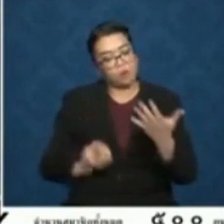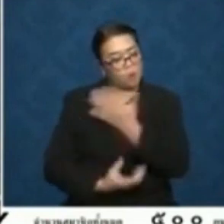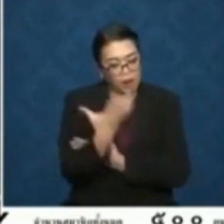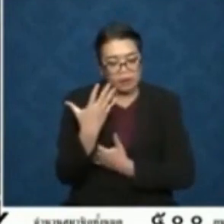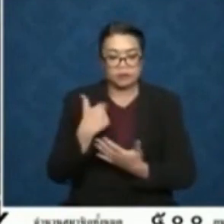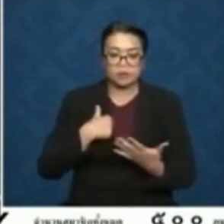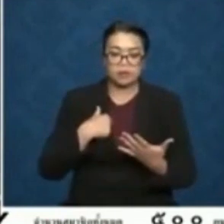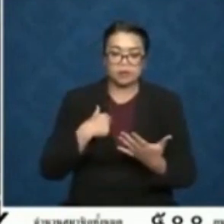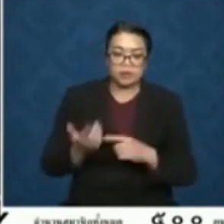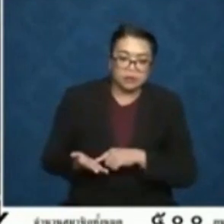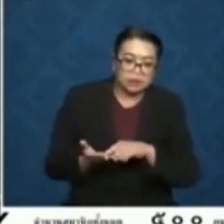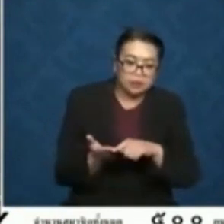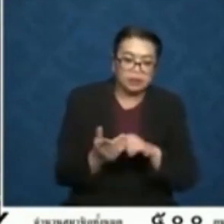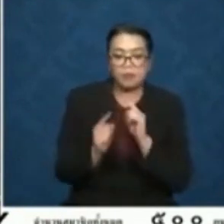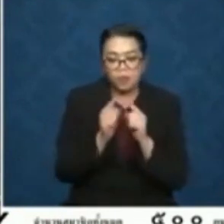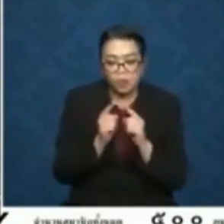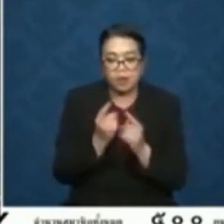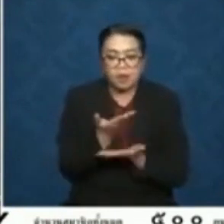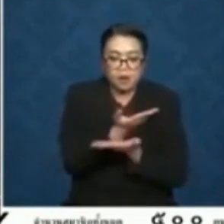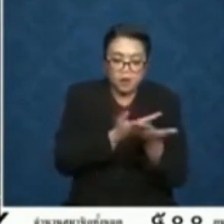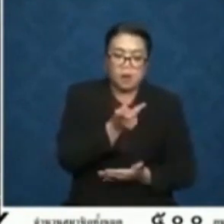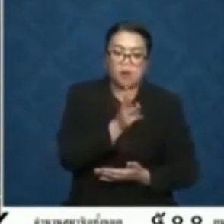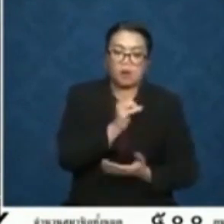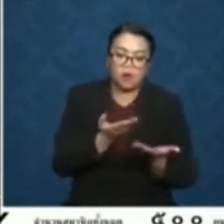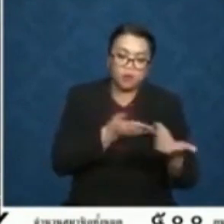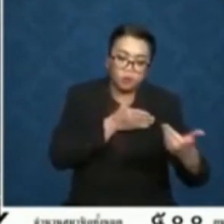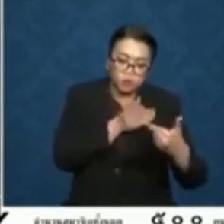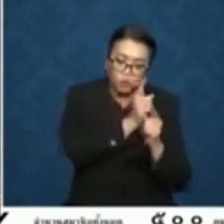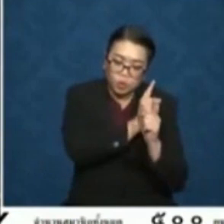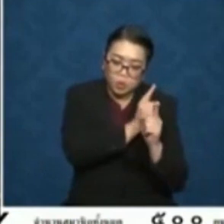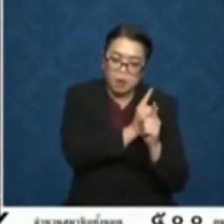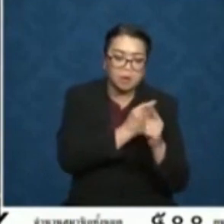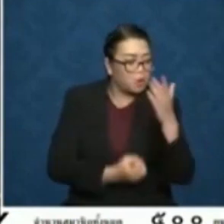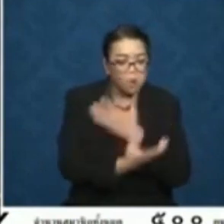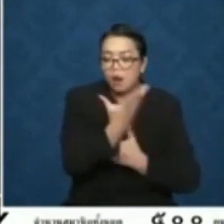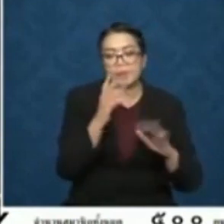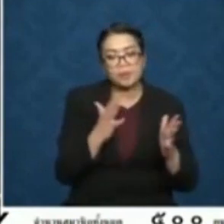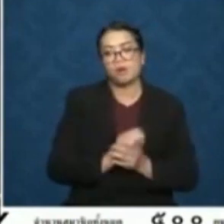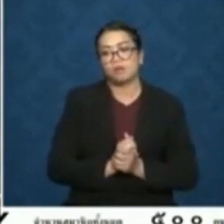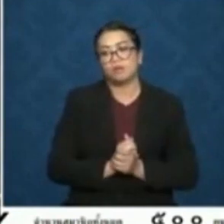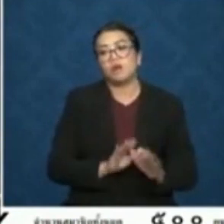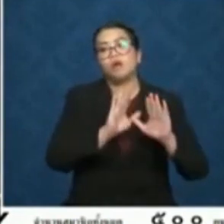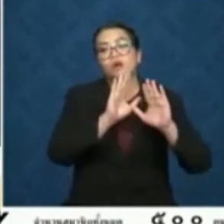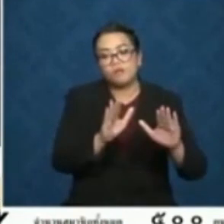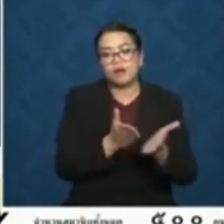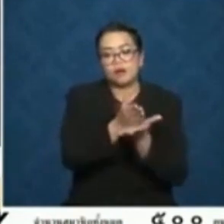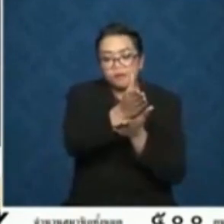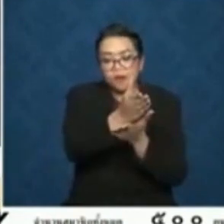ดังนั้นผมขอฝากท่านประธานครับผมก็คงไม่มีโอกาสไม่ได้มีวาสนาถึงกับขั้นไปนั่งคุยกับครม.เป็นการส่วนตัว